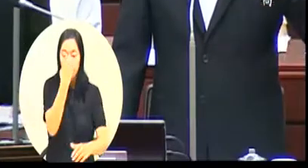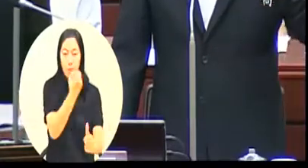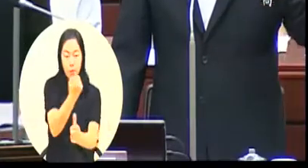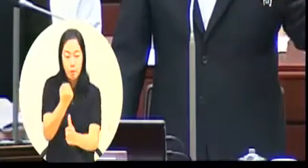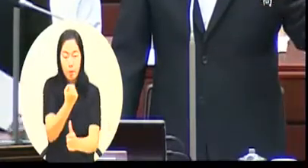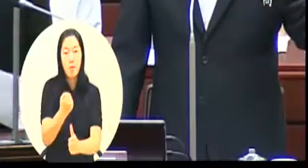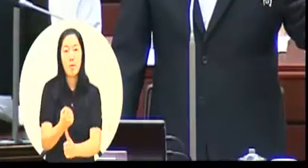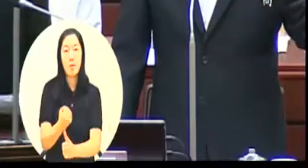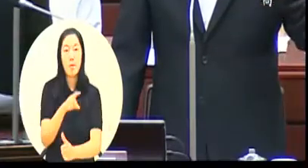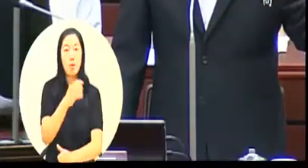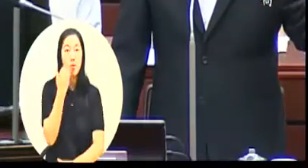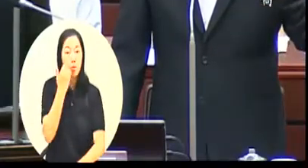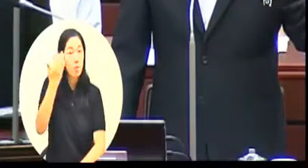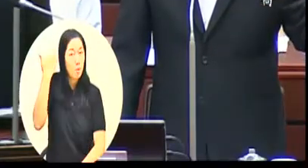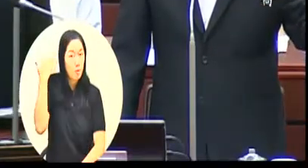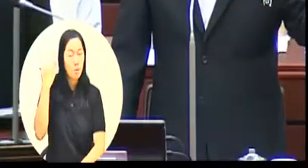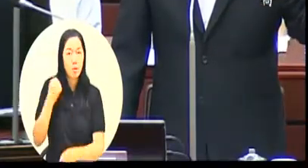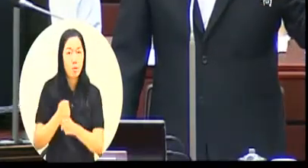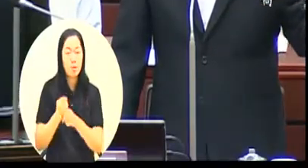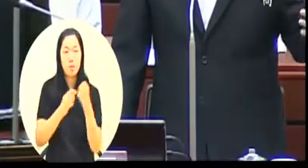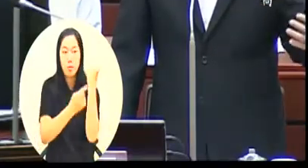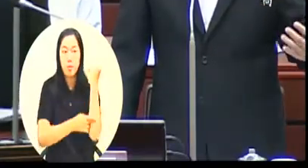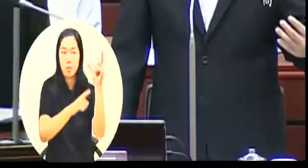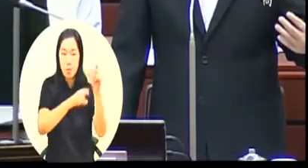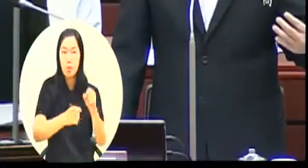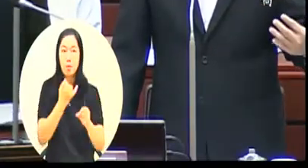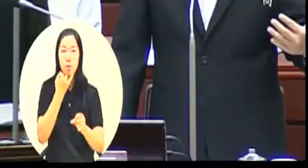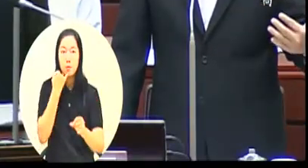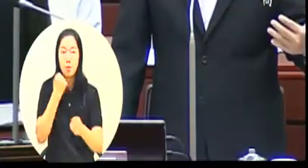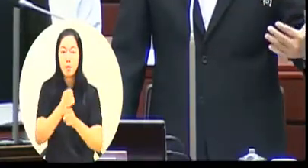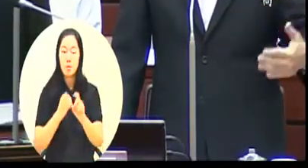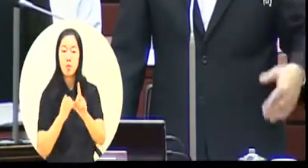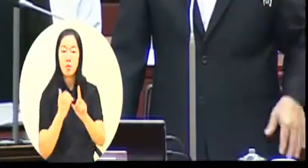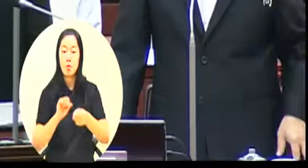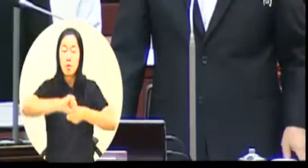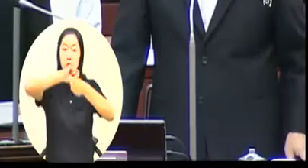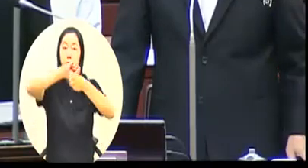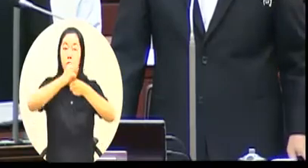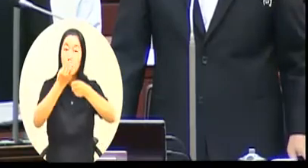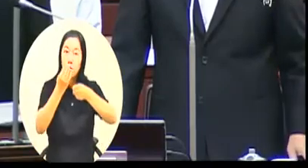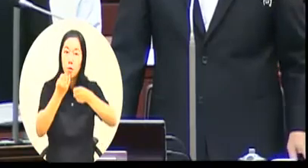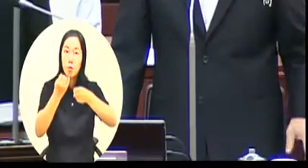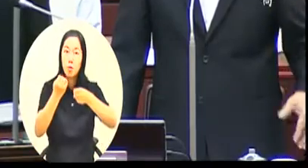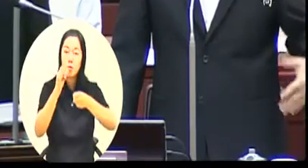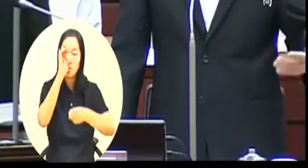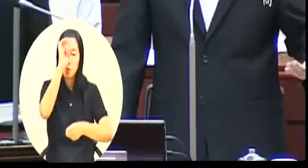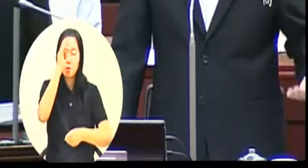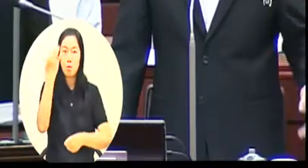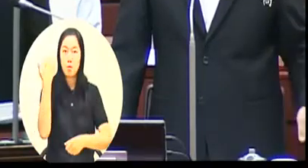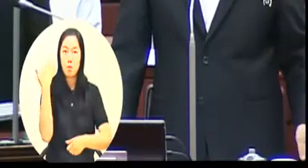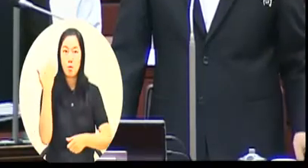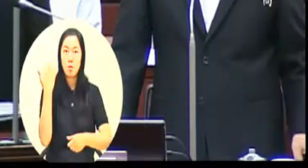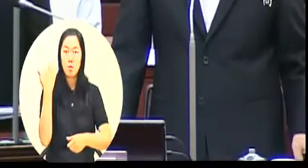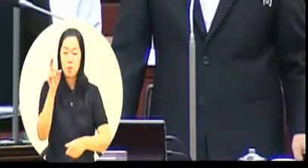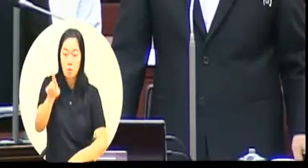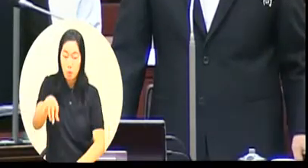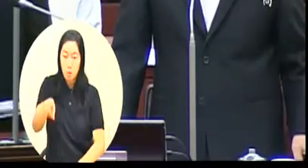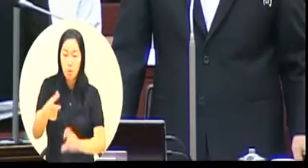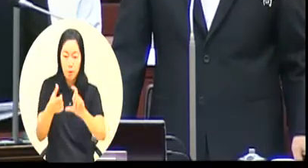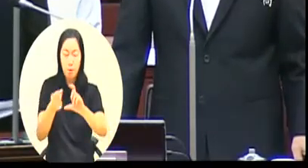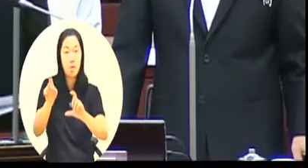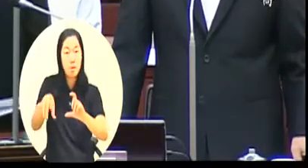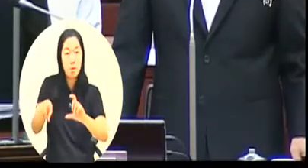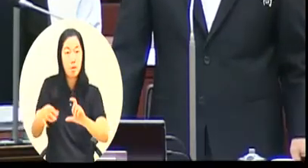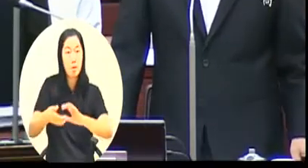伊东城市迄阵的法律会当起偌悬，哦，迄可能个是爱看伊位在什么区位来看